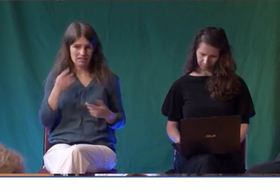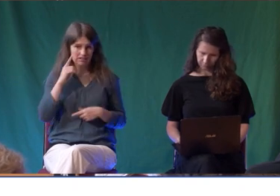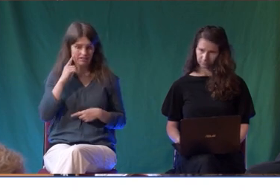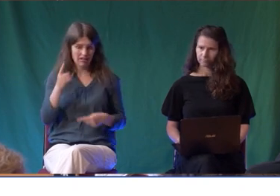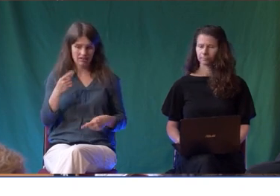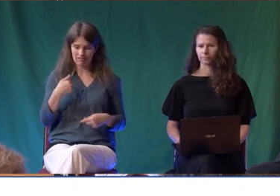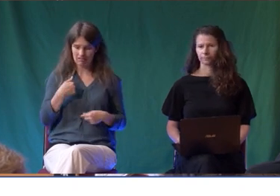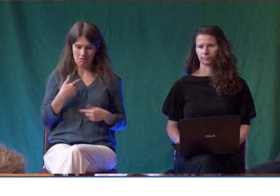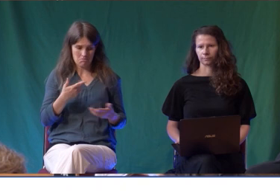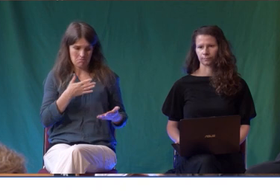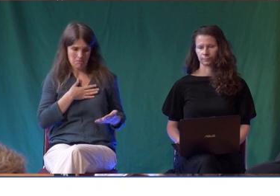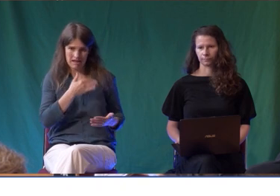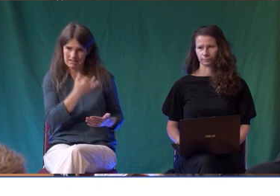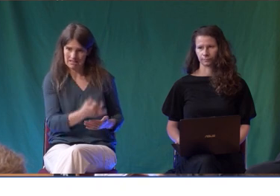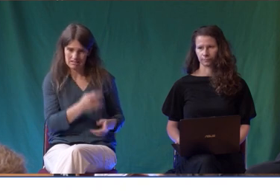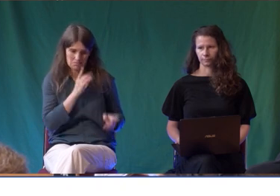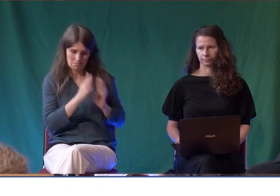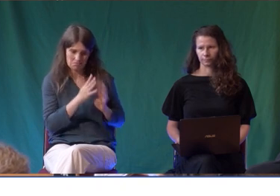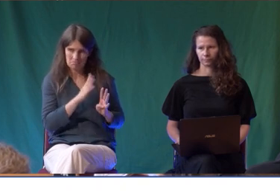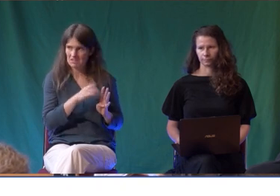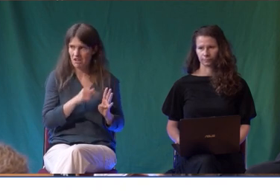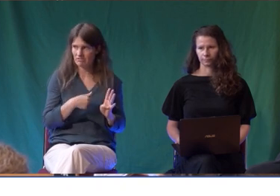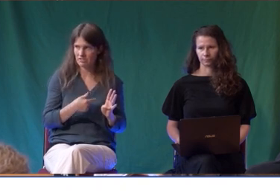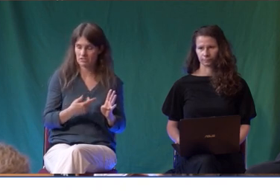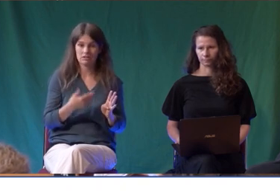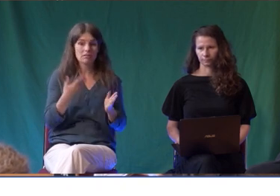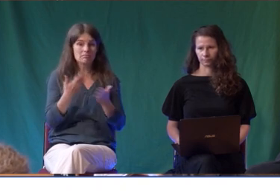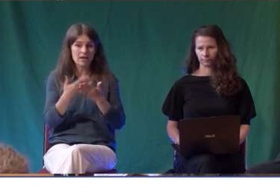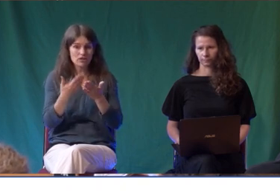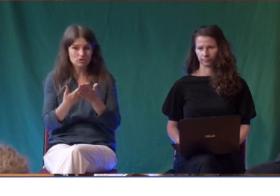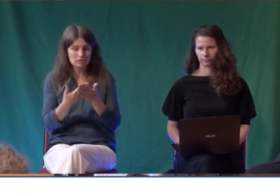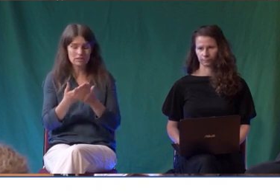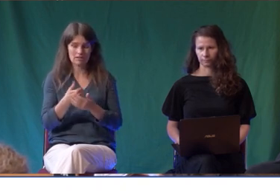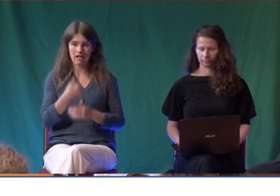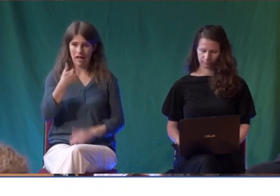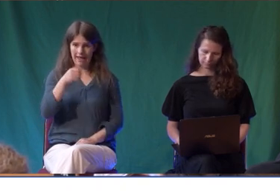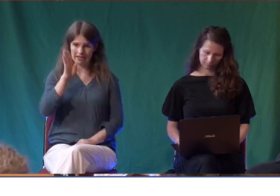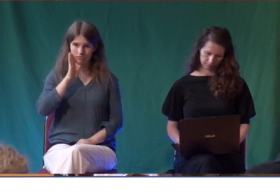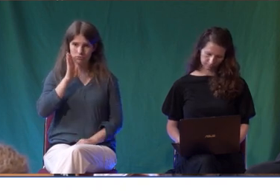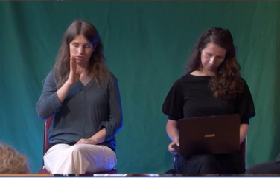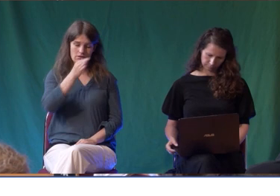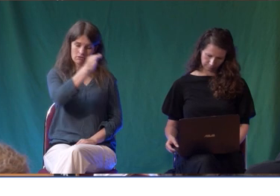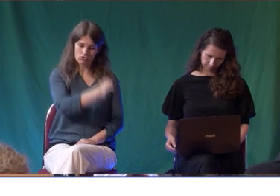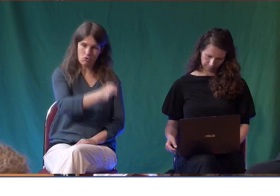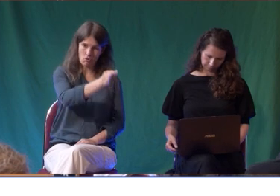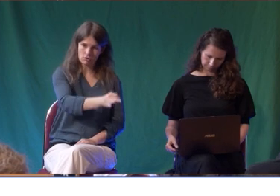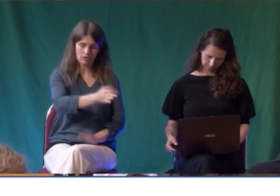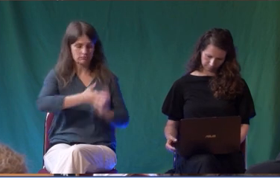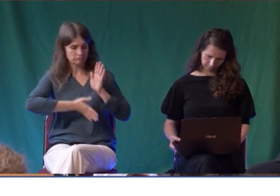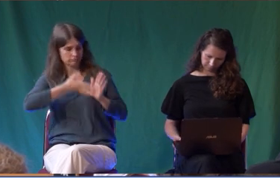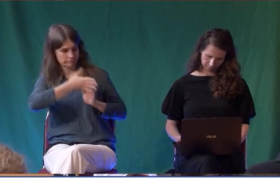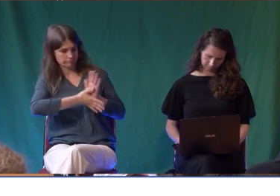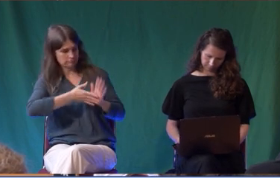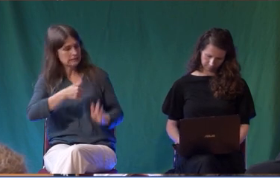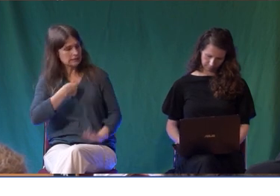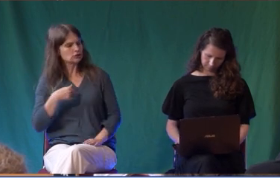meinem Kind sprechen es gab zum Beispiel einen Vorwurf eine Mutter hat ihrer Tochter erzählt ich habe